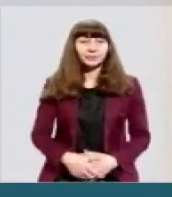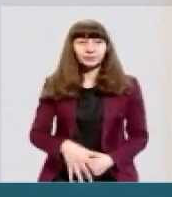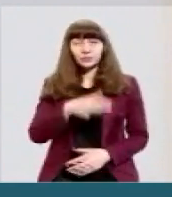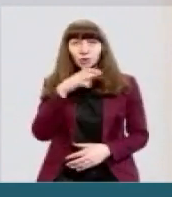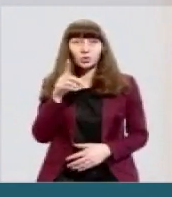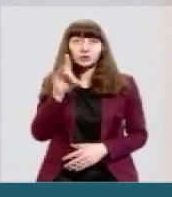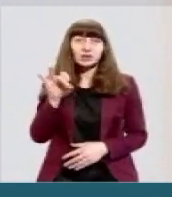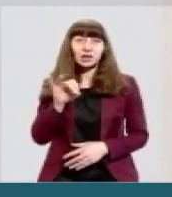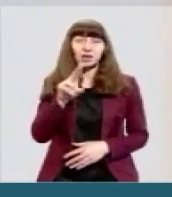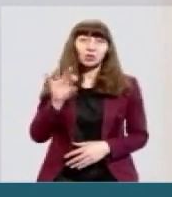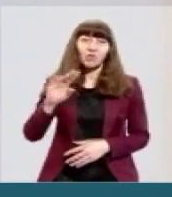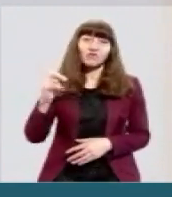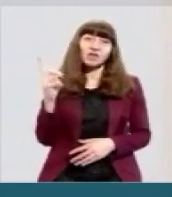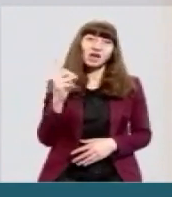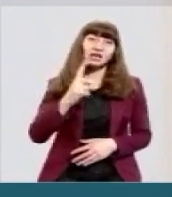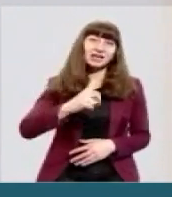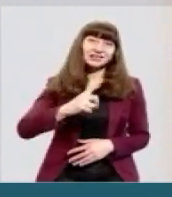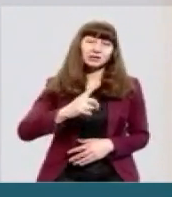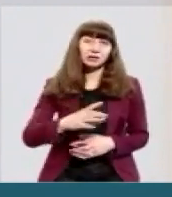много знаков накренены, и